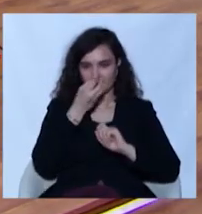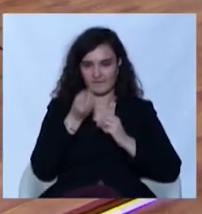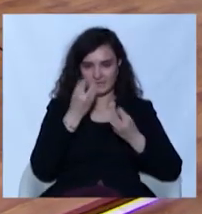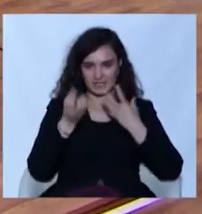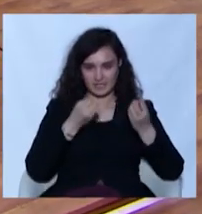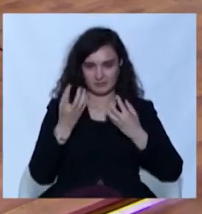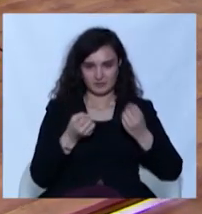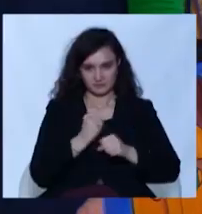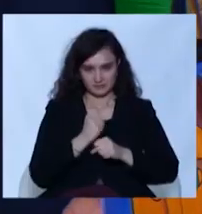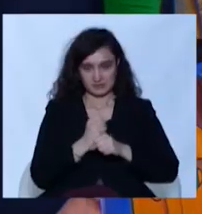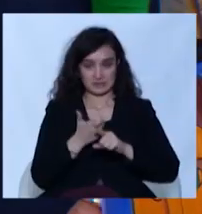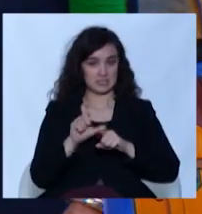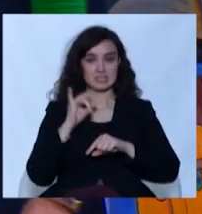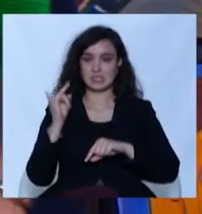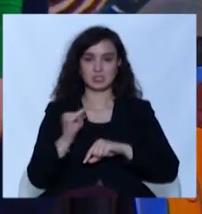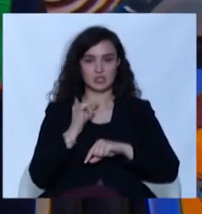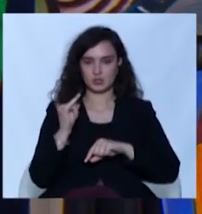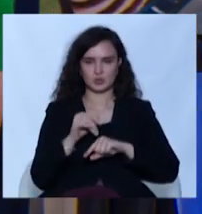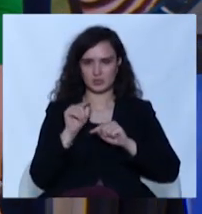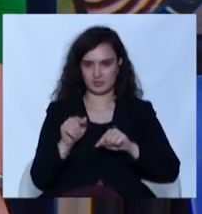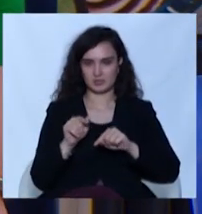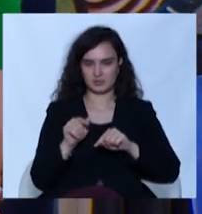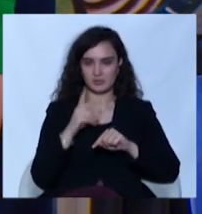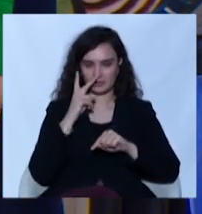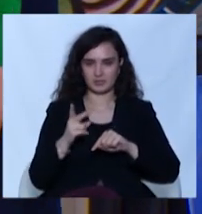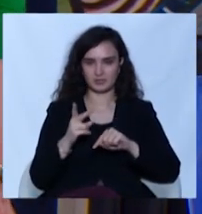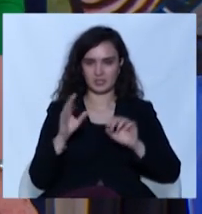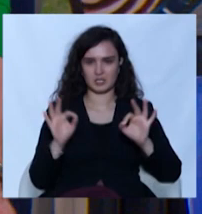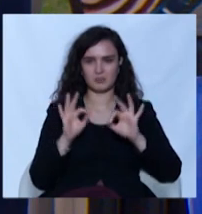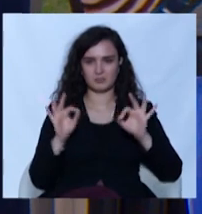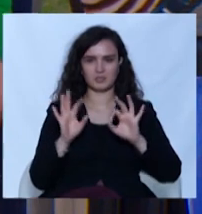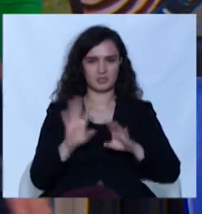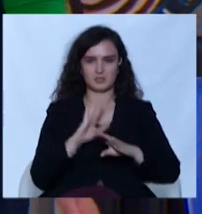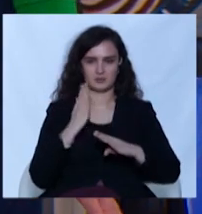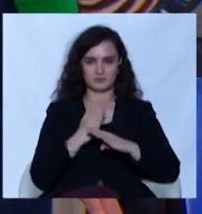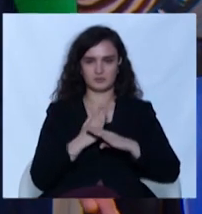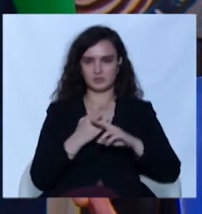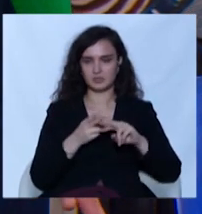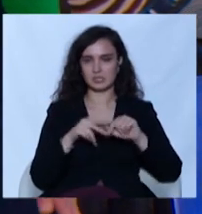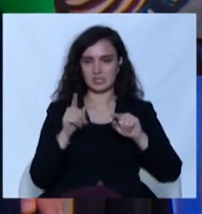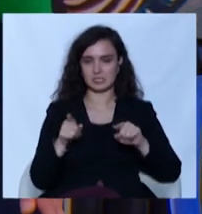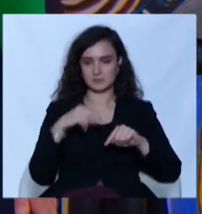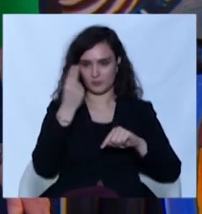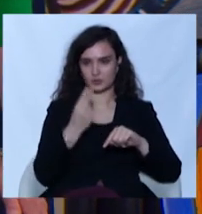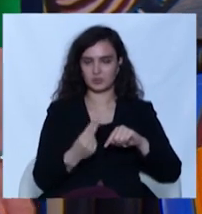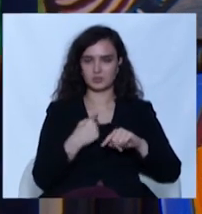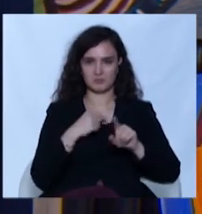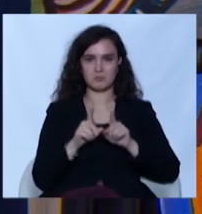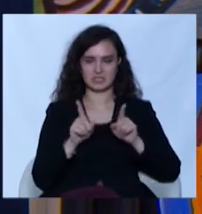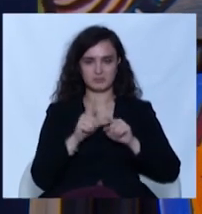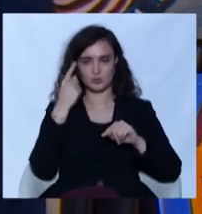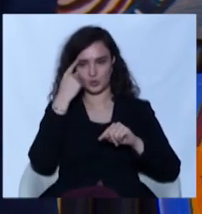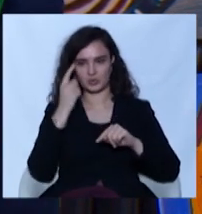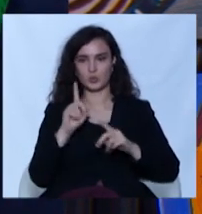ყვავილებით მორთო. ძალიან საინტერესოა ეს პორტრეტი. ნახეთ, არაფერი არ აქვს. ეს პორტრეტი მე მაინც გონია,